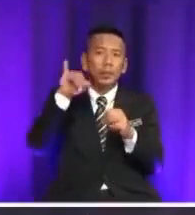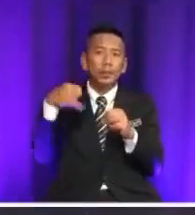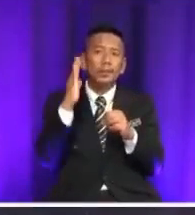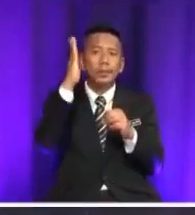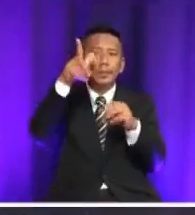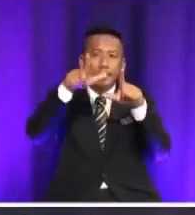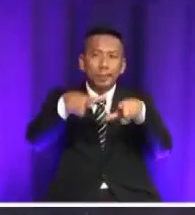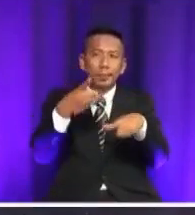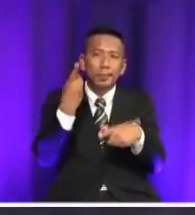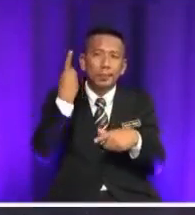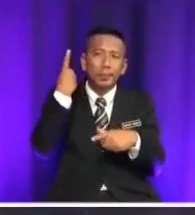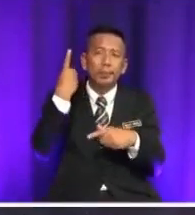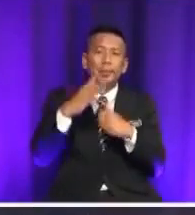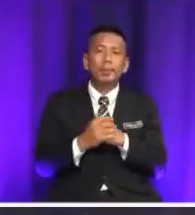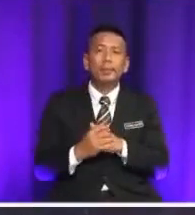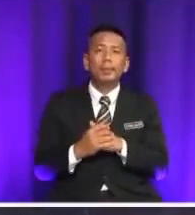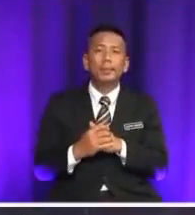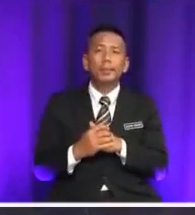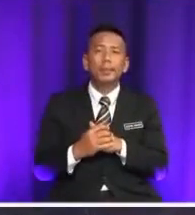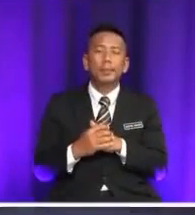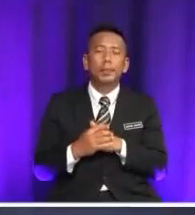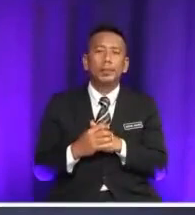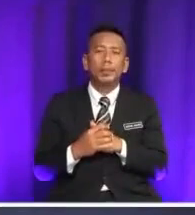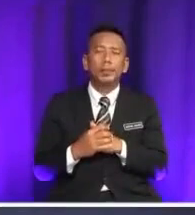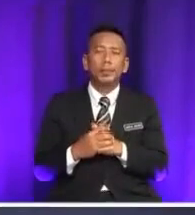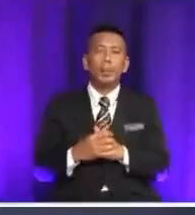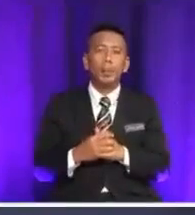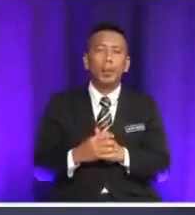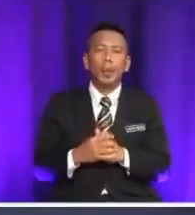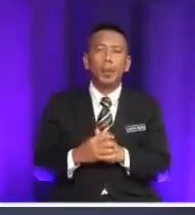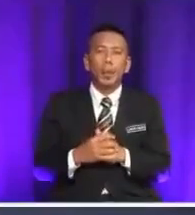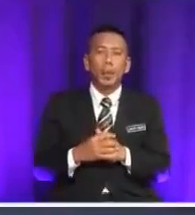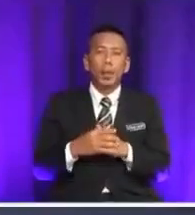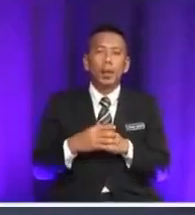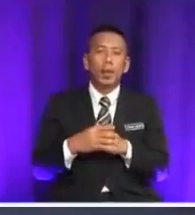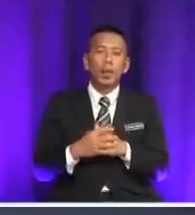dulu satu salah satu daripadanya bahwa